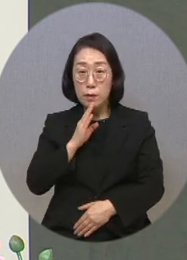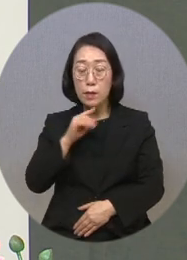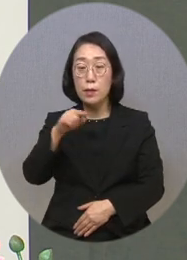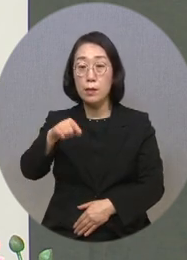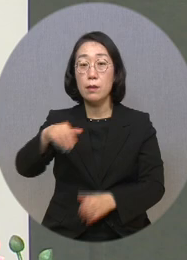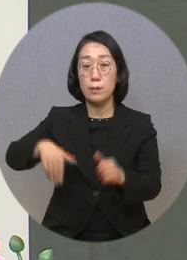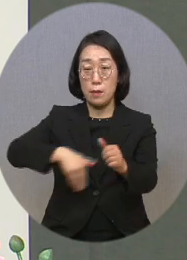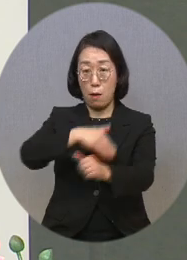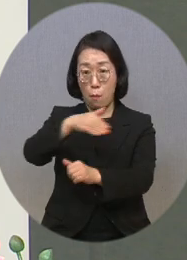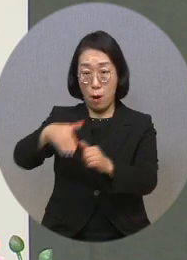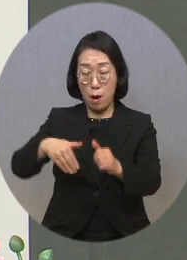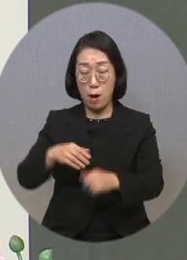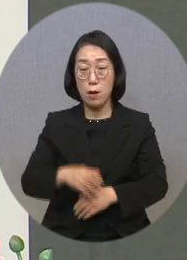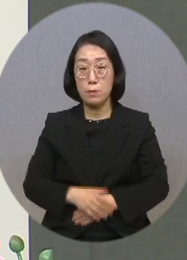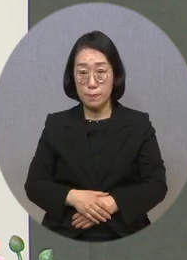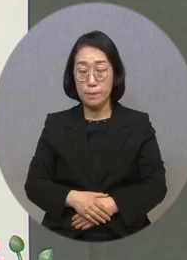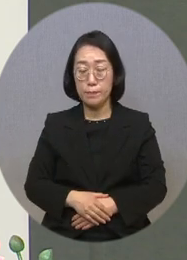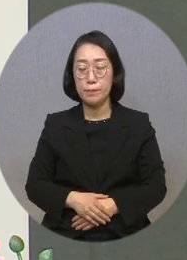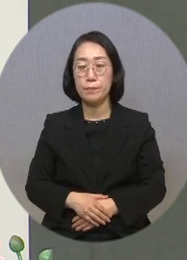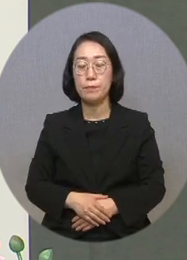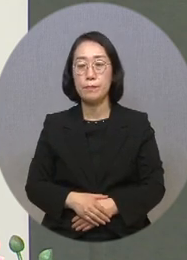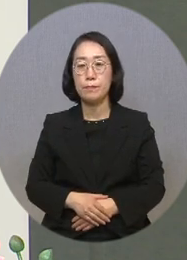이러한 어려움이